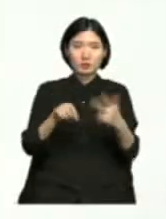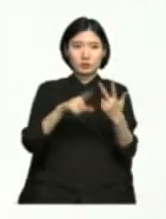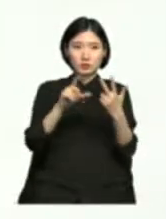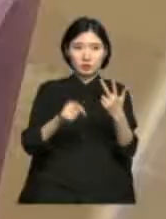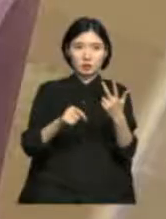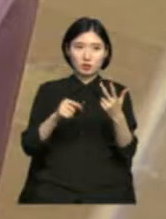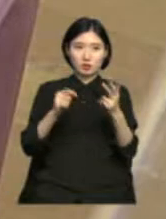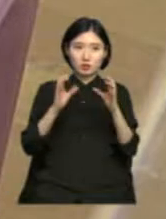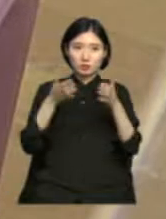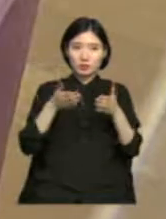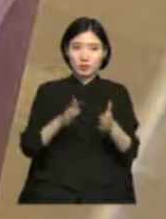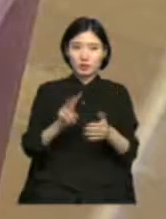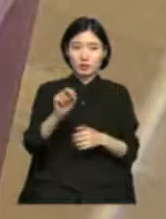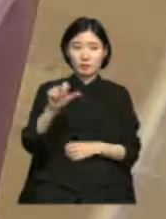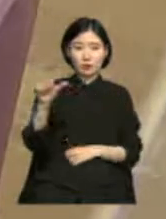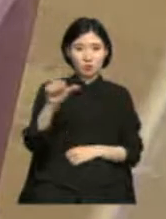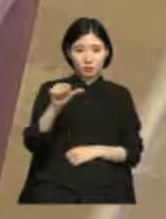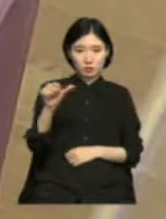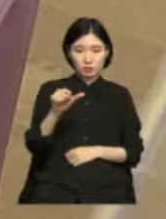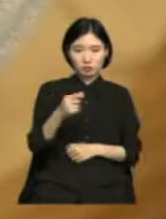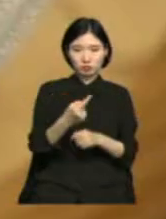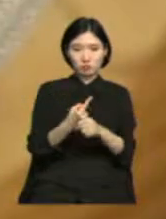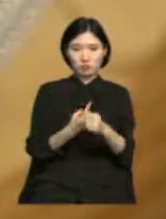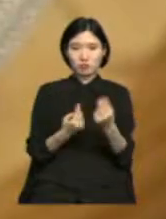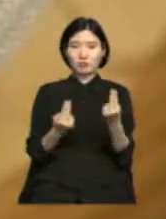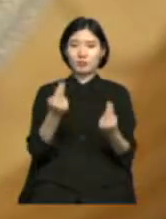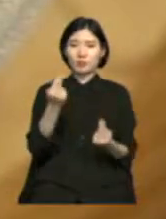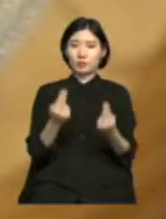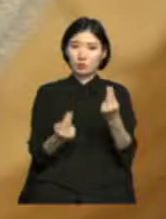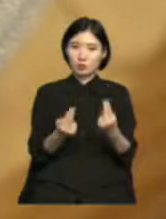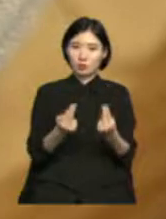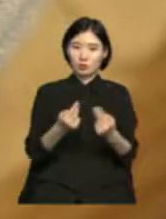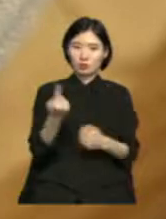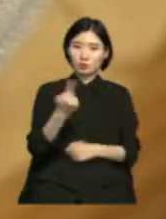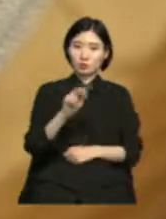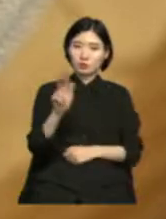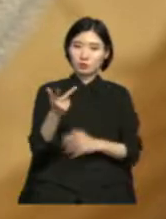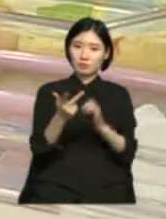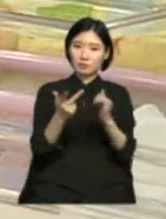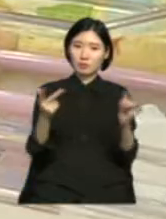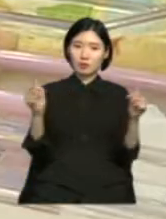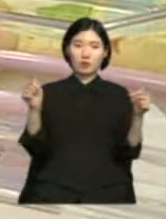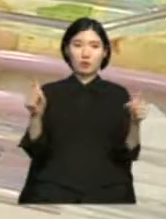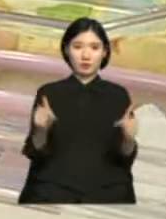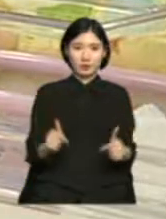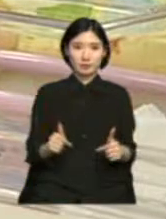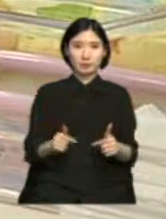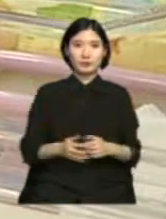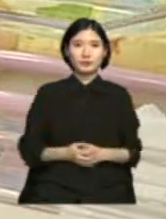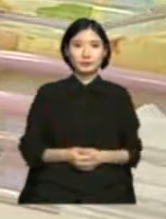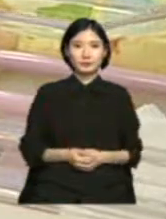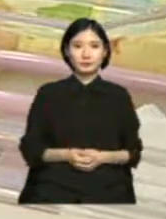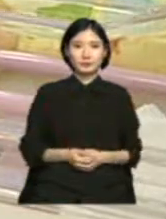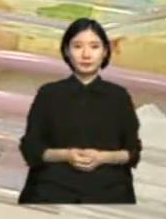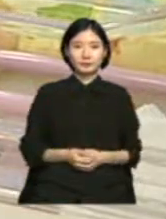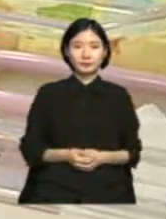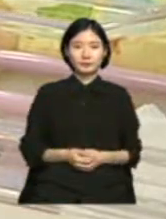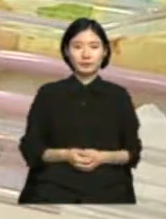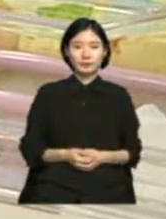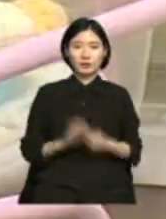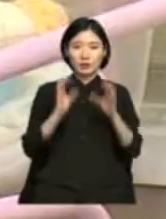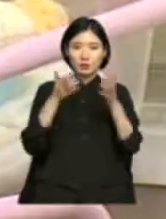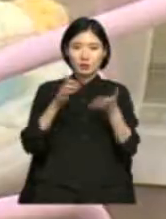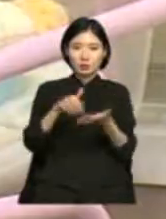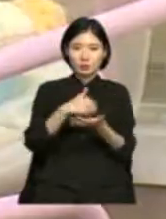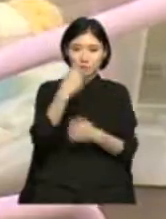수는 2만 5천여 명으로 전년 동월과 비교해 1,700여 명이 감소한 것으로 나타났습니다. 이는